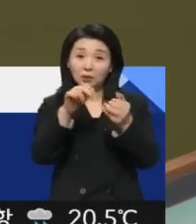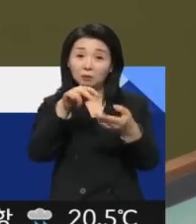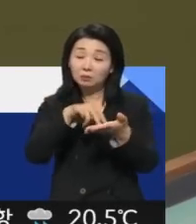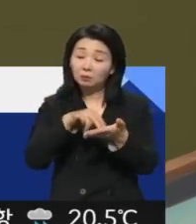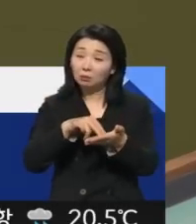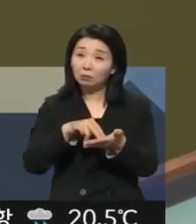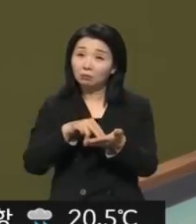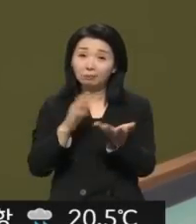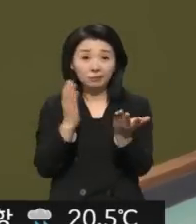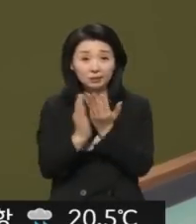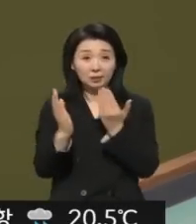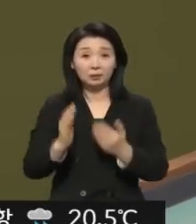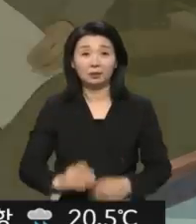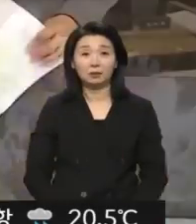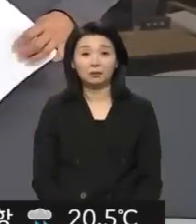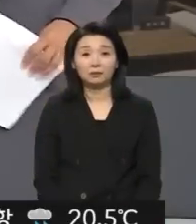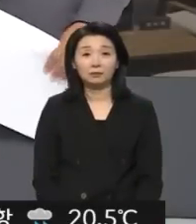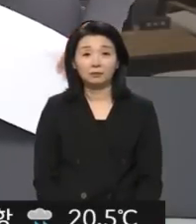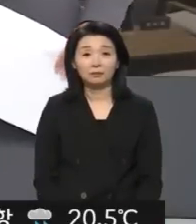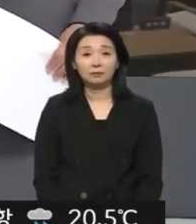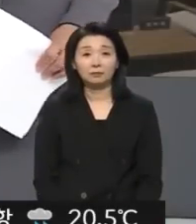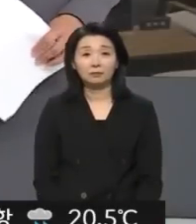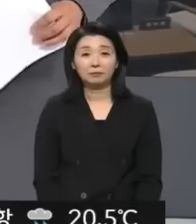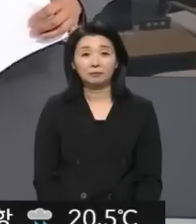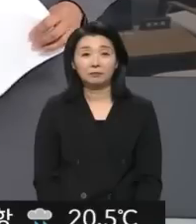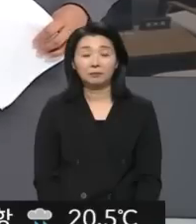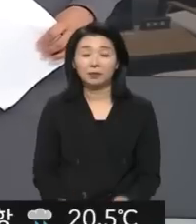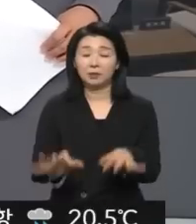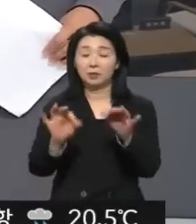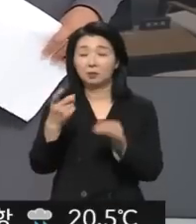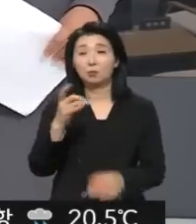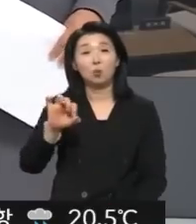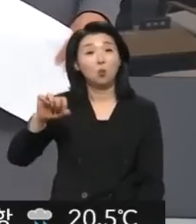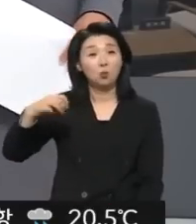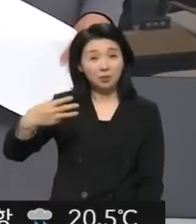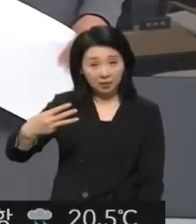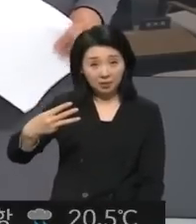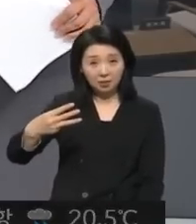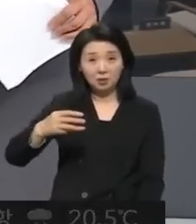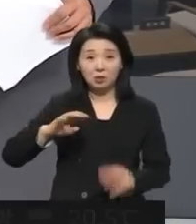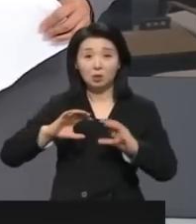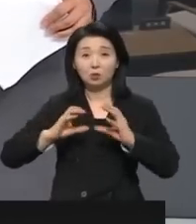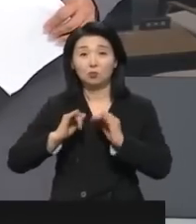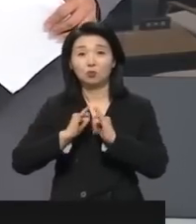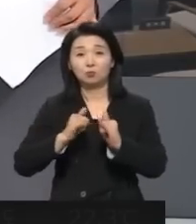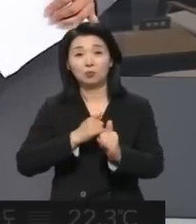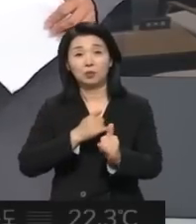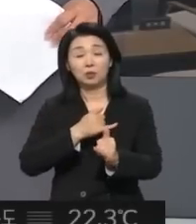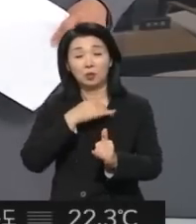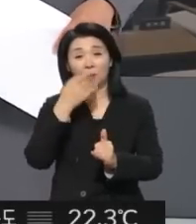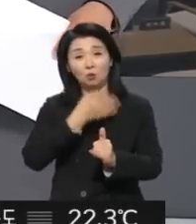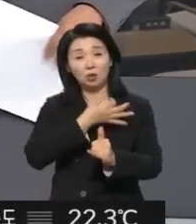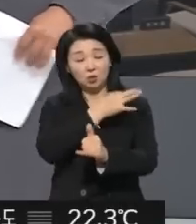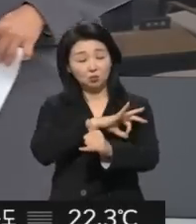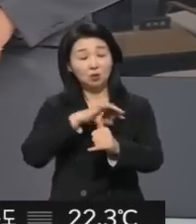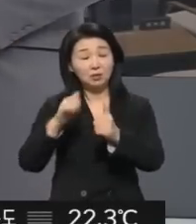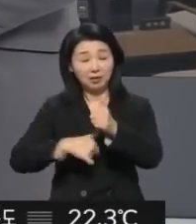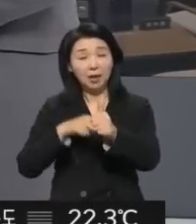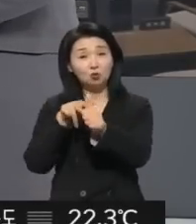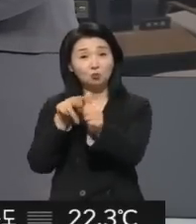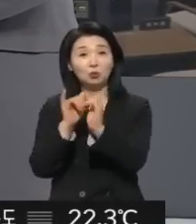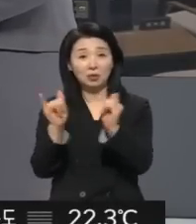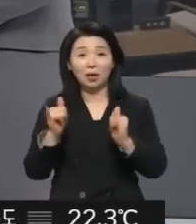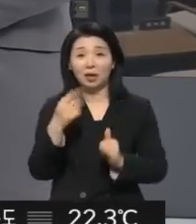적당하지 않죠. 네, 다음으로는 김홍일 국민권익위원장인데요. 국민권익위원장 내정자인데요.